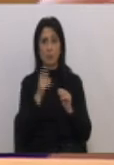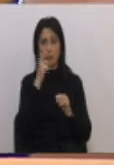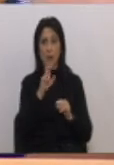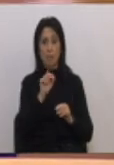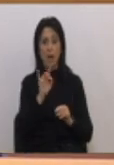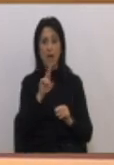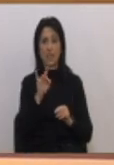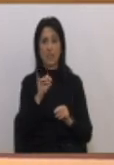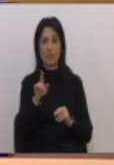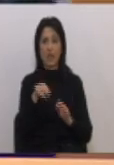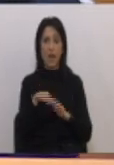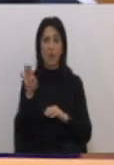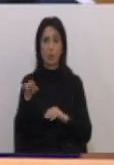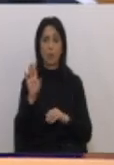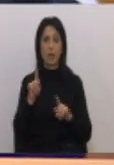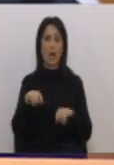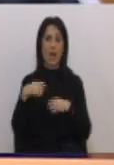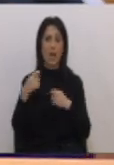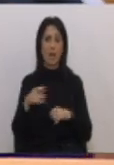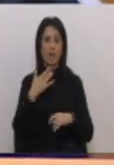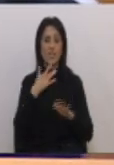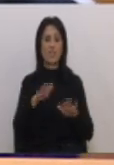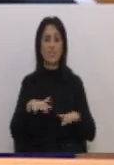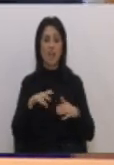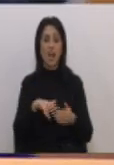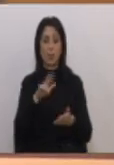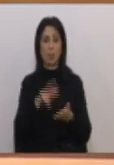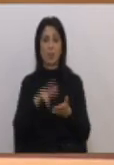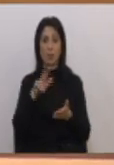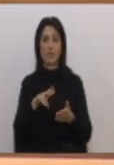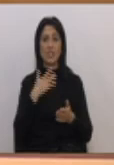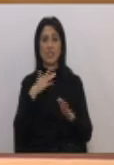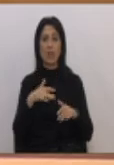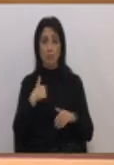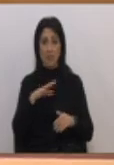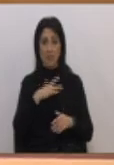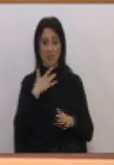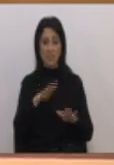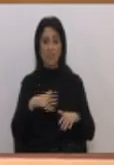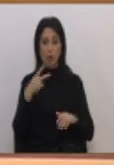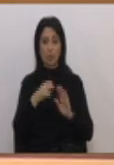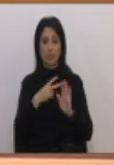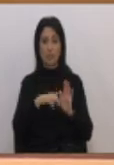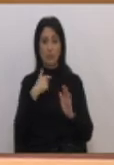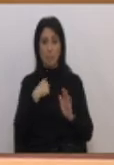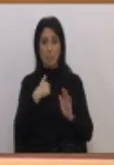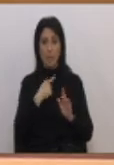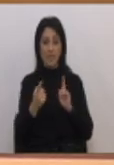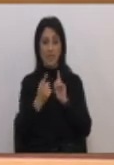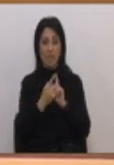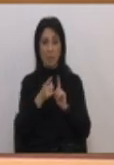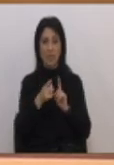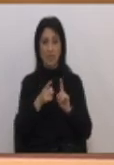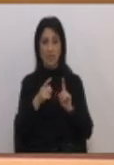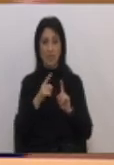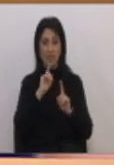უნდა გამოეხმაურო, რომელიც გასულე მარ გადასცემ. საკრებულოების დამტკიცება. მე ვიყავი საკრებულოში 2017 წელს. მე დამხვდა იქ